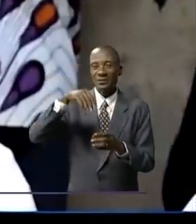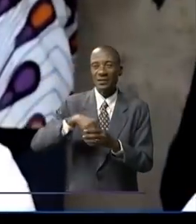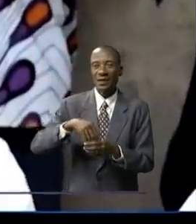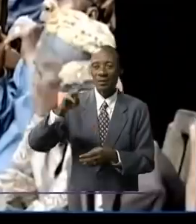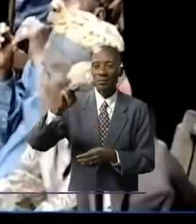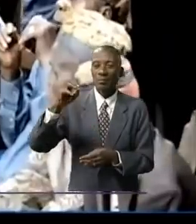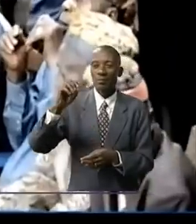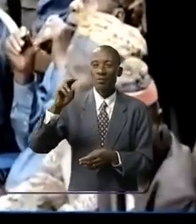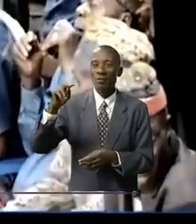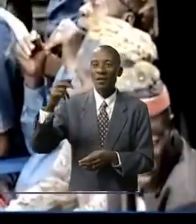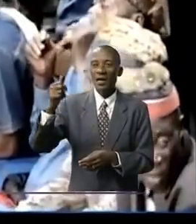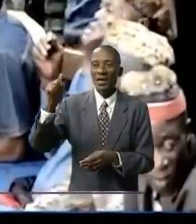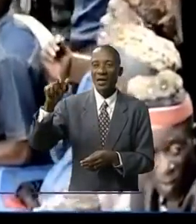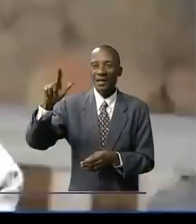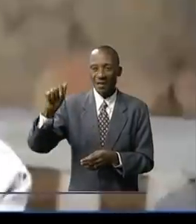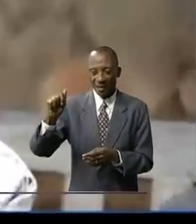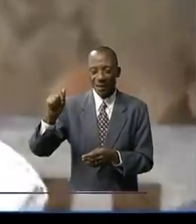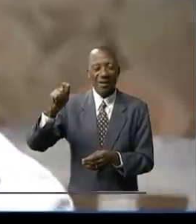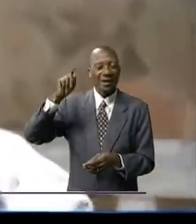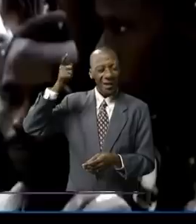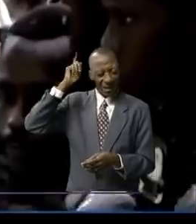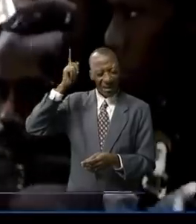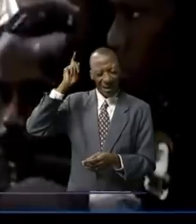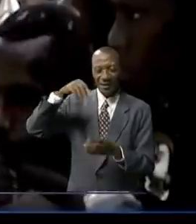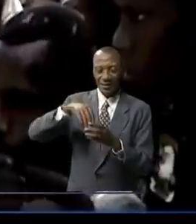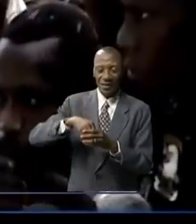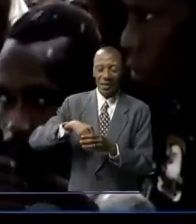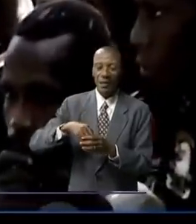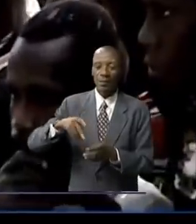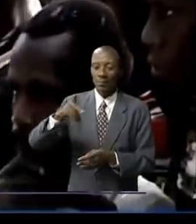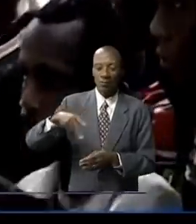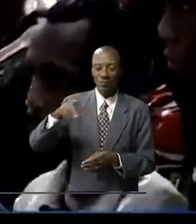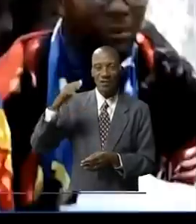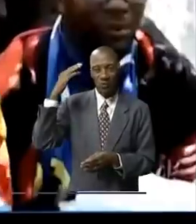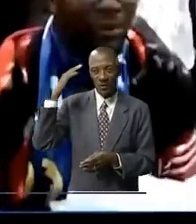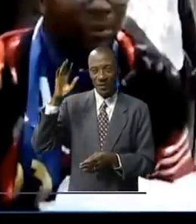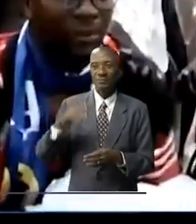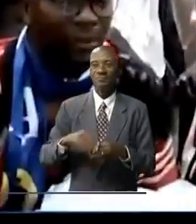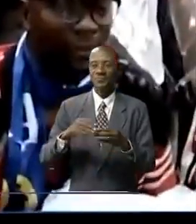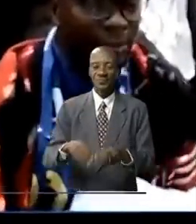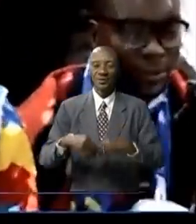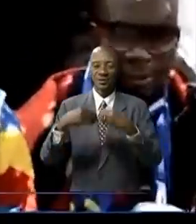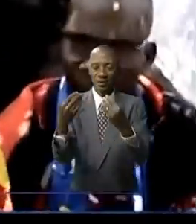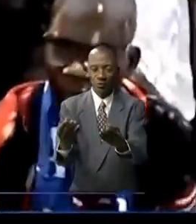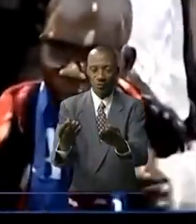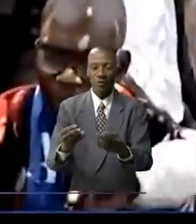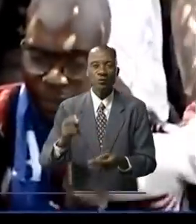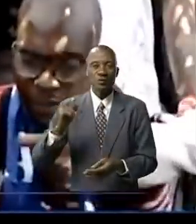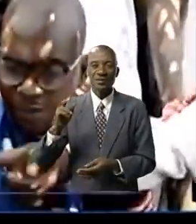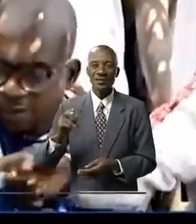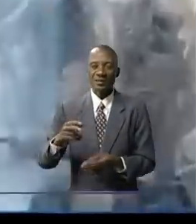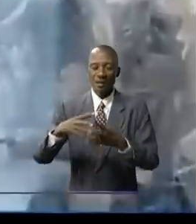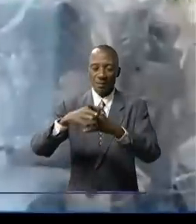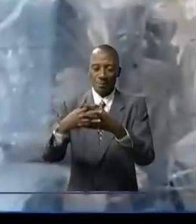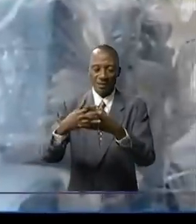également offert à ses frères de Bongandanga un émetteur radio afin de résoudre la problématique d'accès aux médias